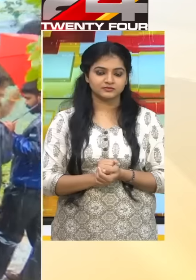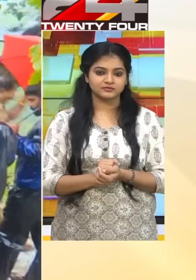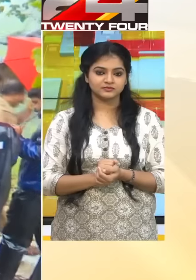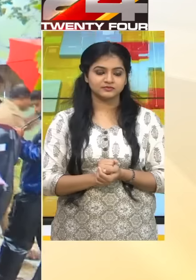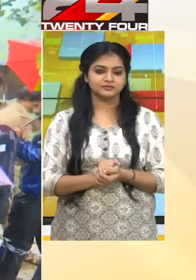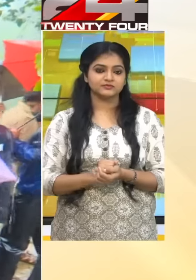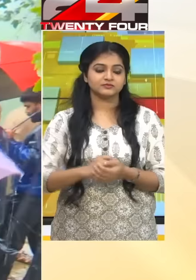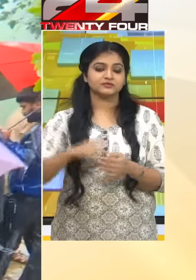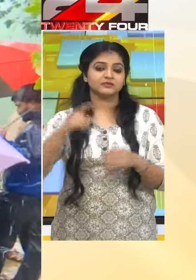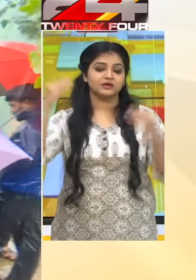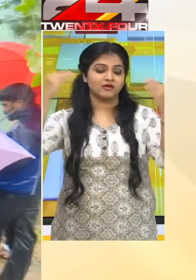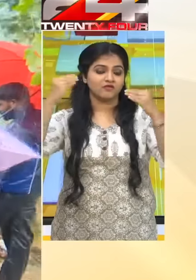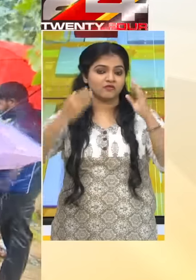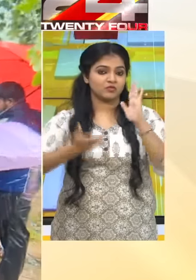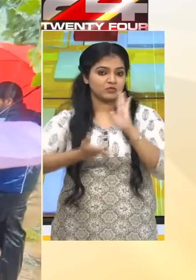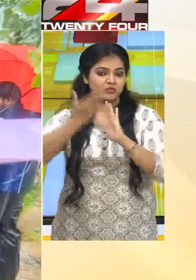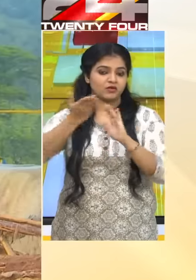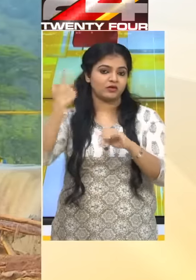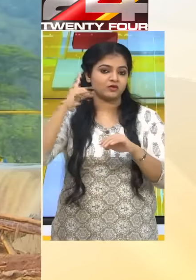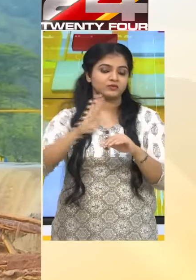പതിവിൽ കൂടുതൽ മഴയുണ്ടായി.